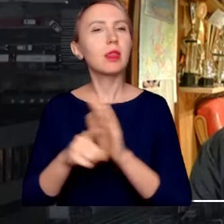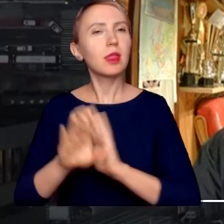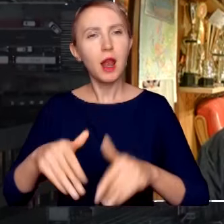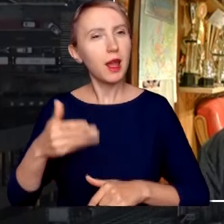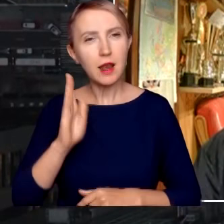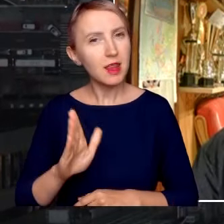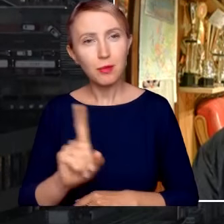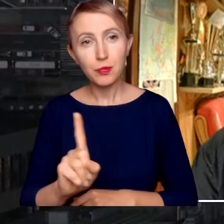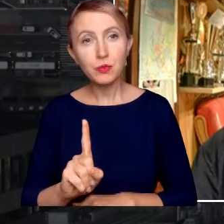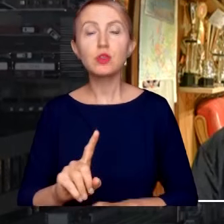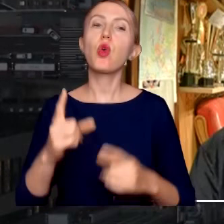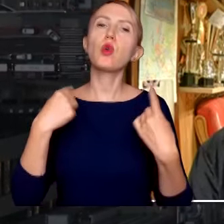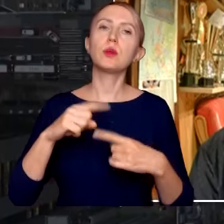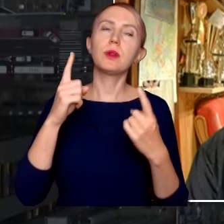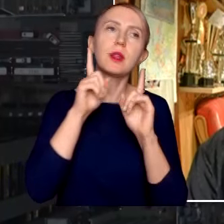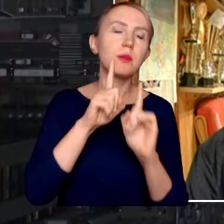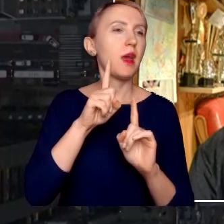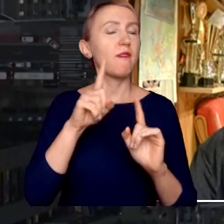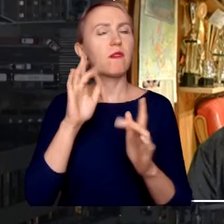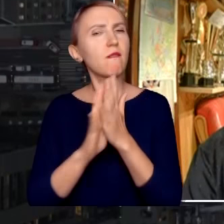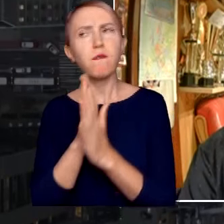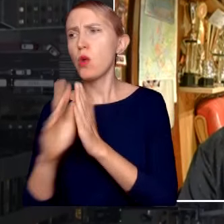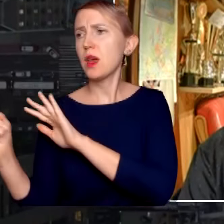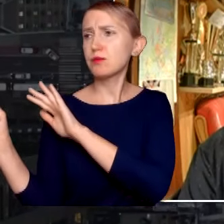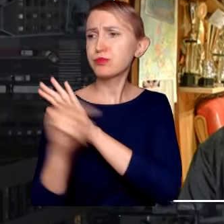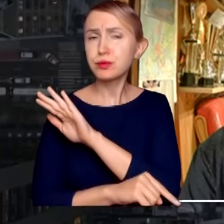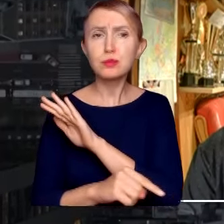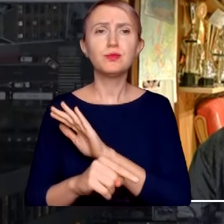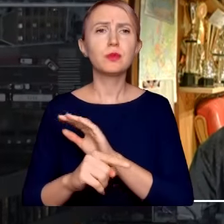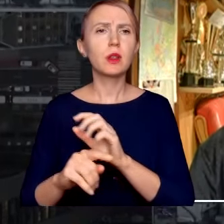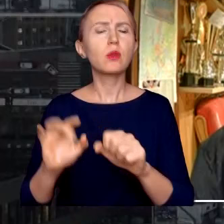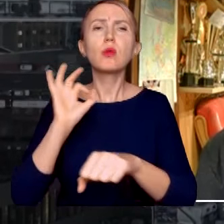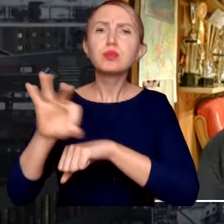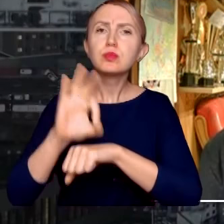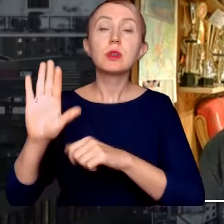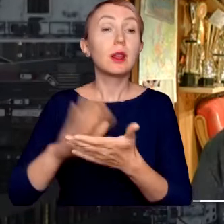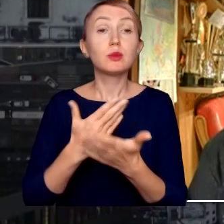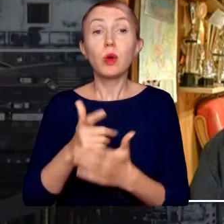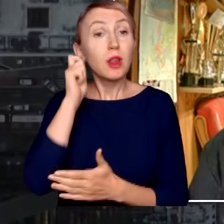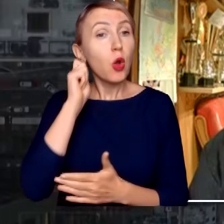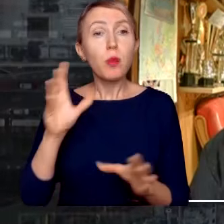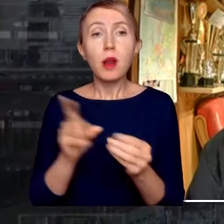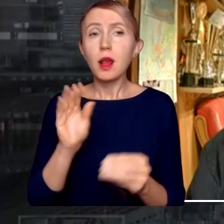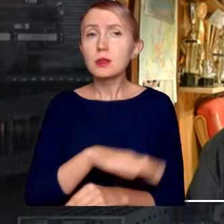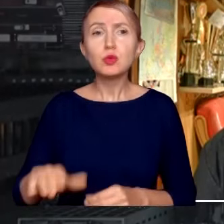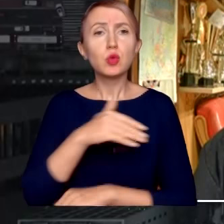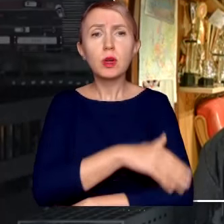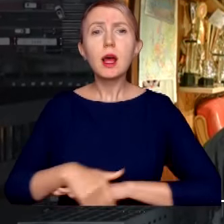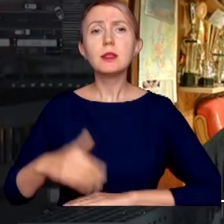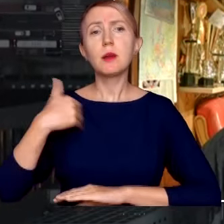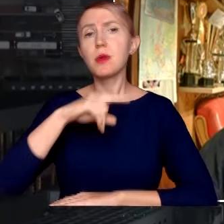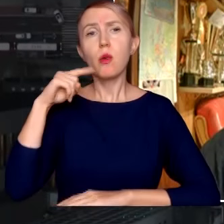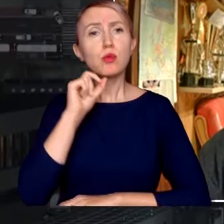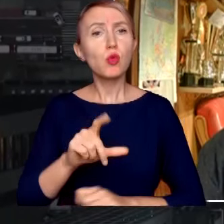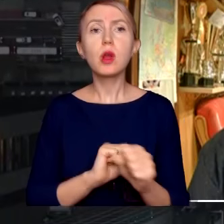które rzeczywiście na przykład uciekają przed wojną, które są prześladowane, być może te kobiety z dziećmi, które gdzieś tam jeszcze na granicy z Białorusi funkcjonują, to